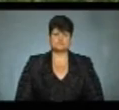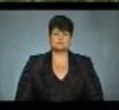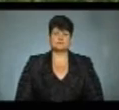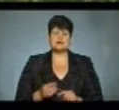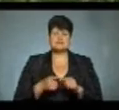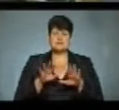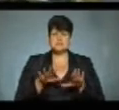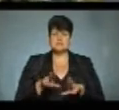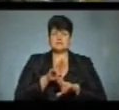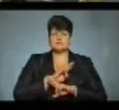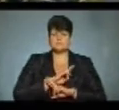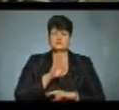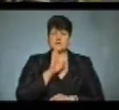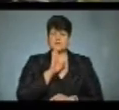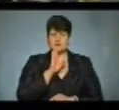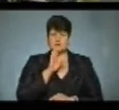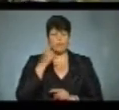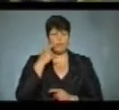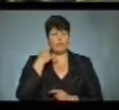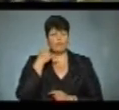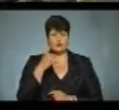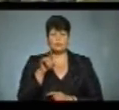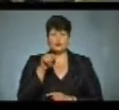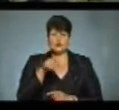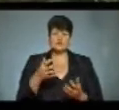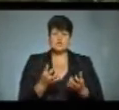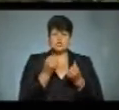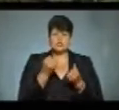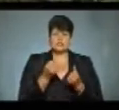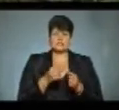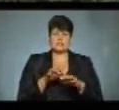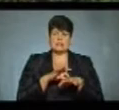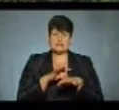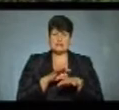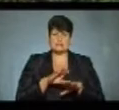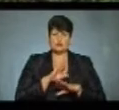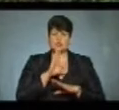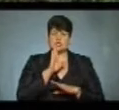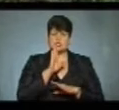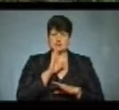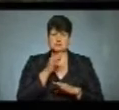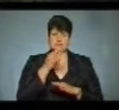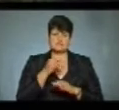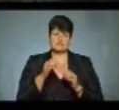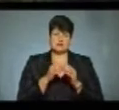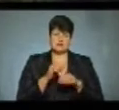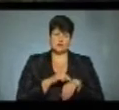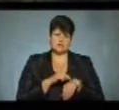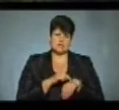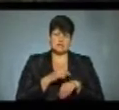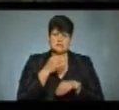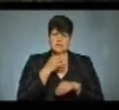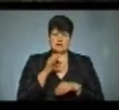Це місце, де загинула жінка. Повідомлення про те, що на колії знайшли тіло жінки, надійшло до поліції сьогодні близько 10-ї години, розповідає